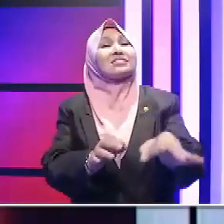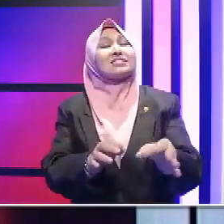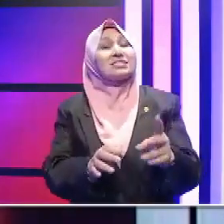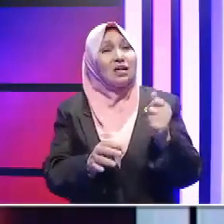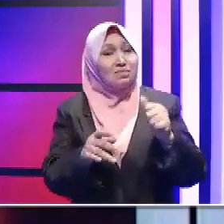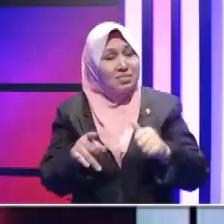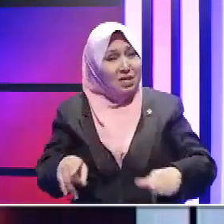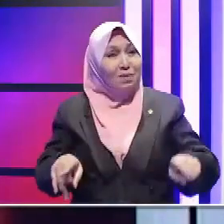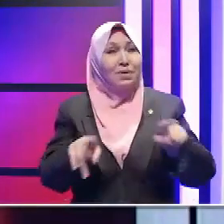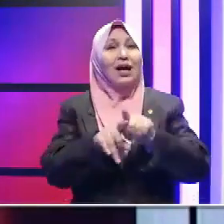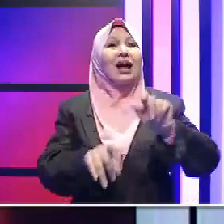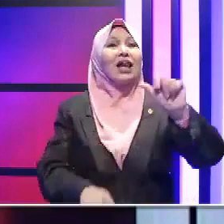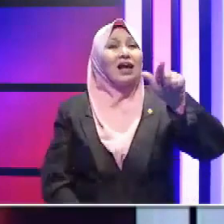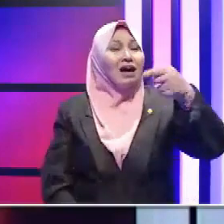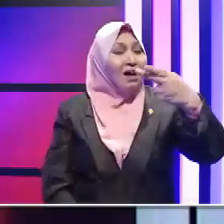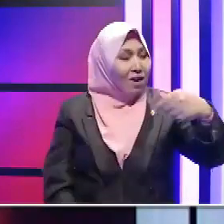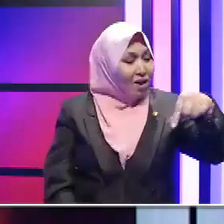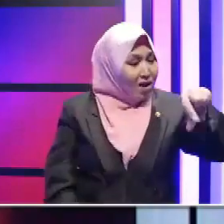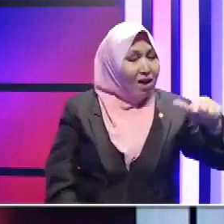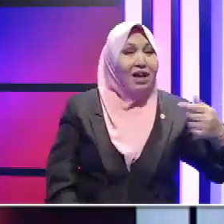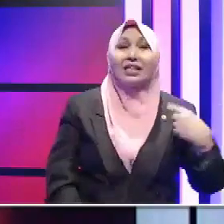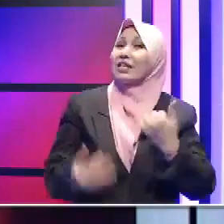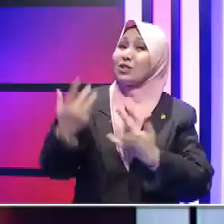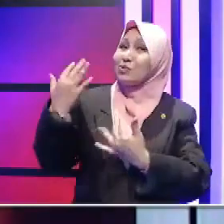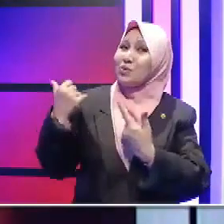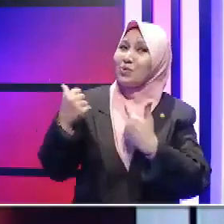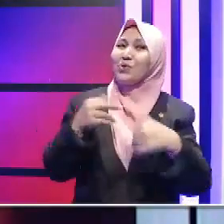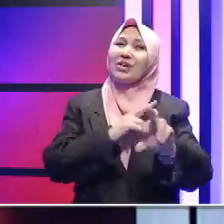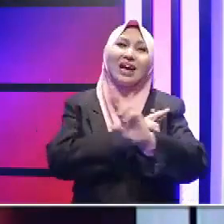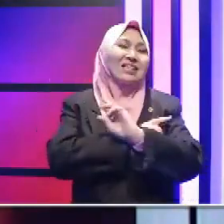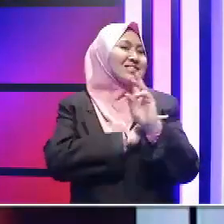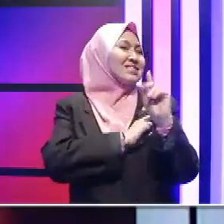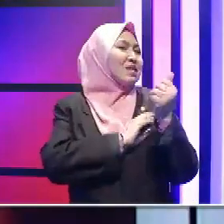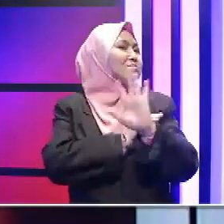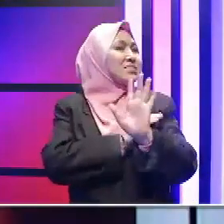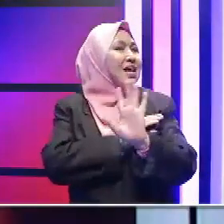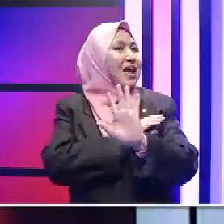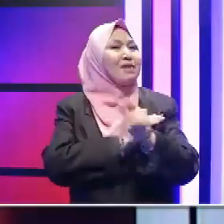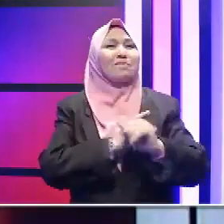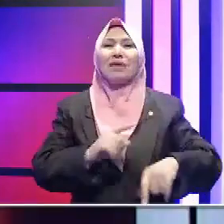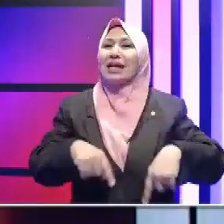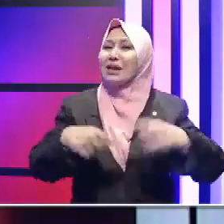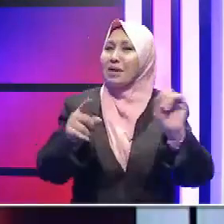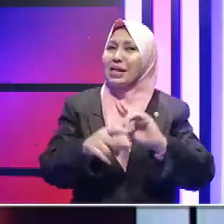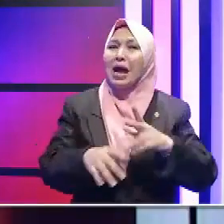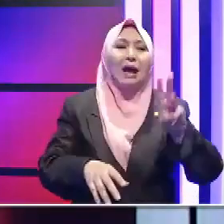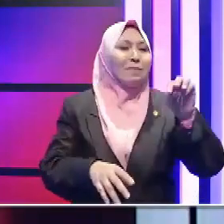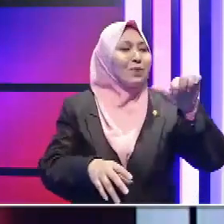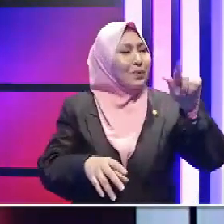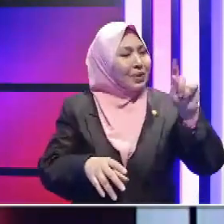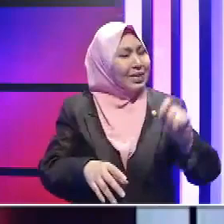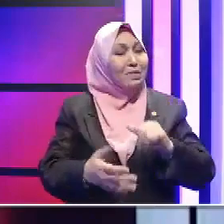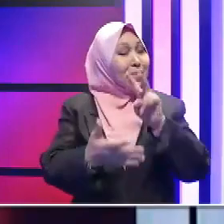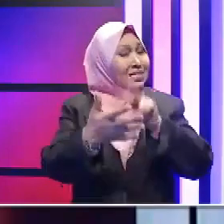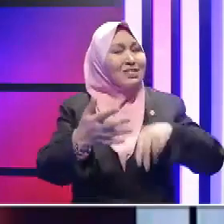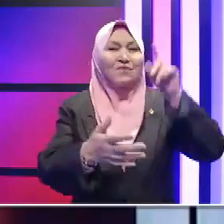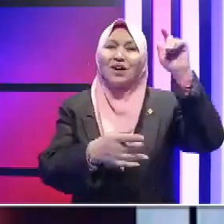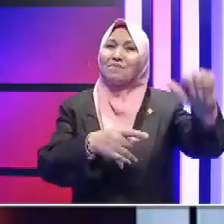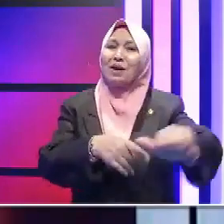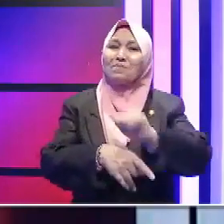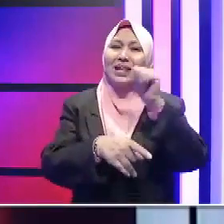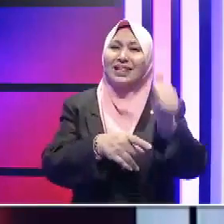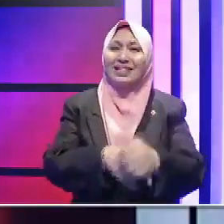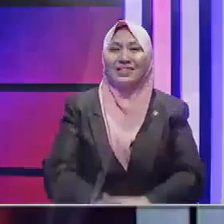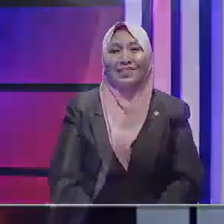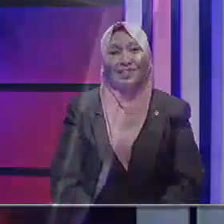seperti Al haqqoh tadi kita tunggu dahulu kita rehat dulu seketika jangan kemana-mana Hai MyQuran time-based faham